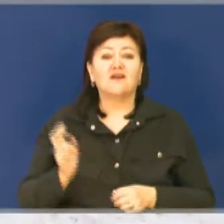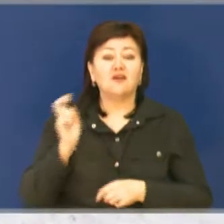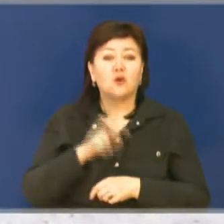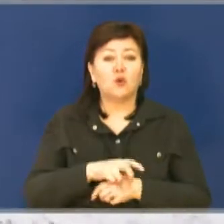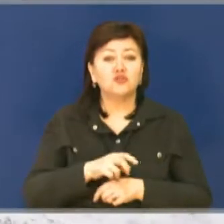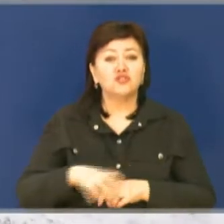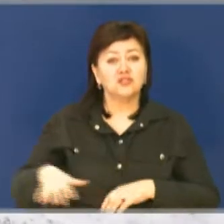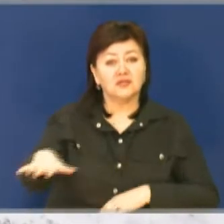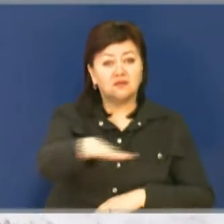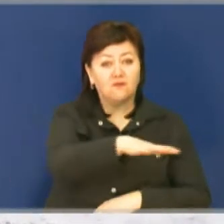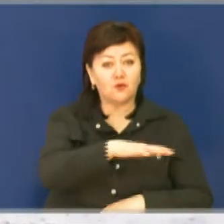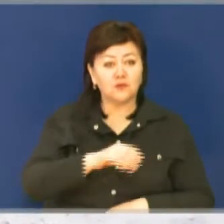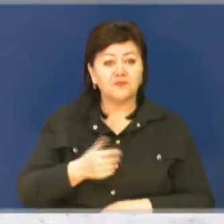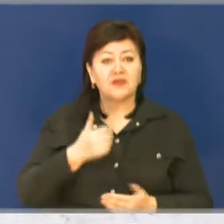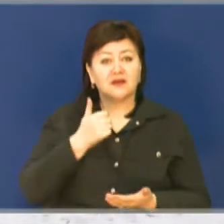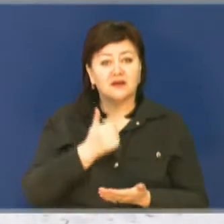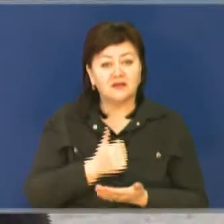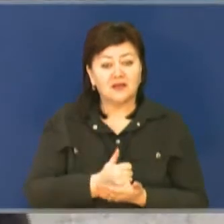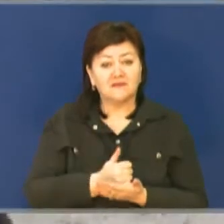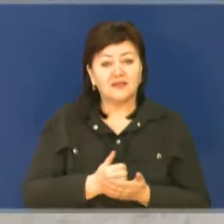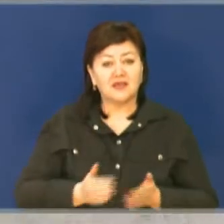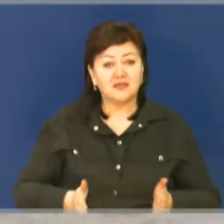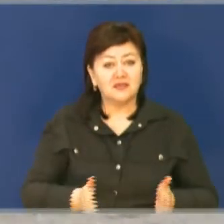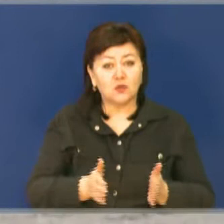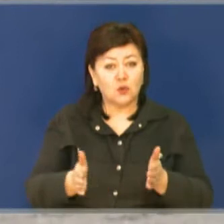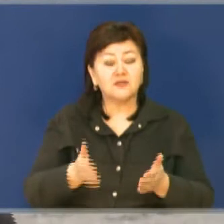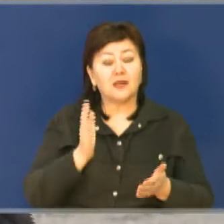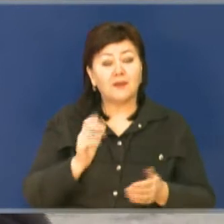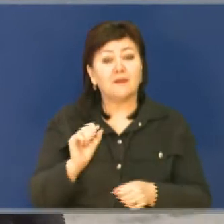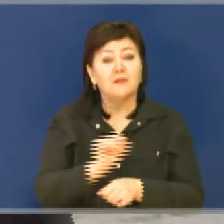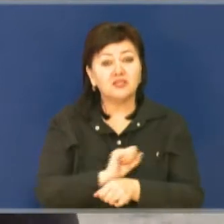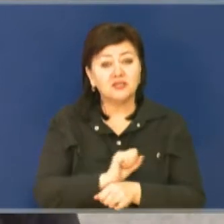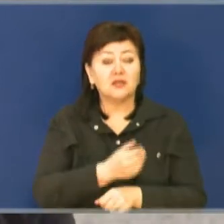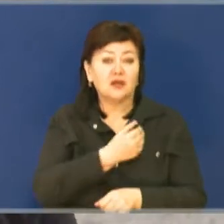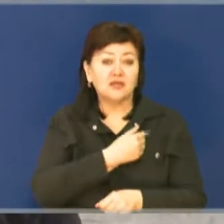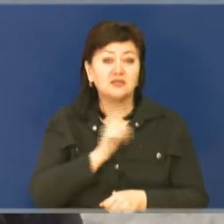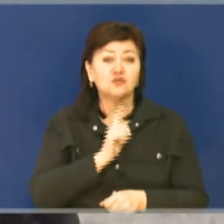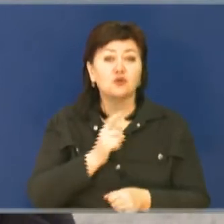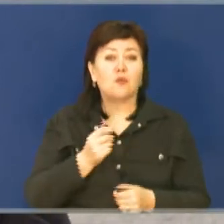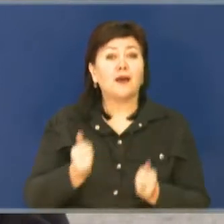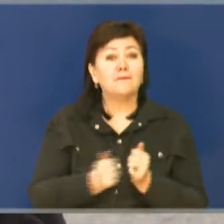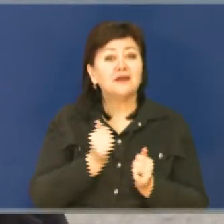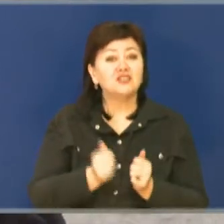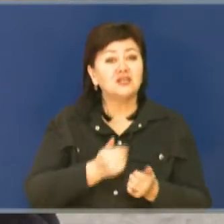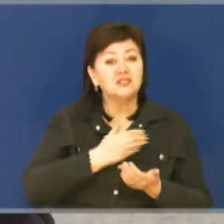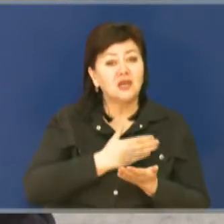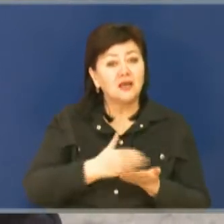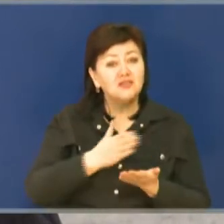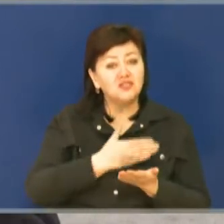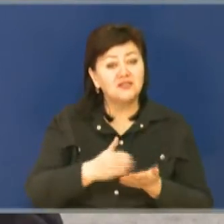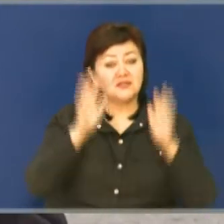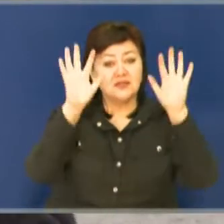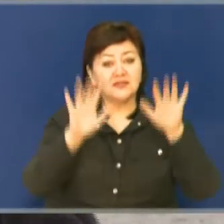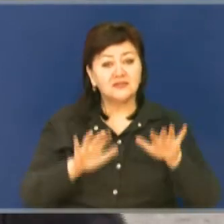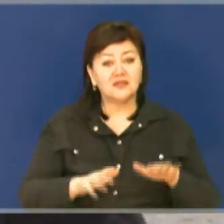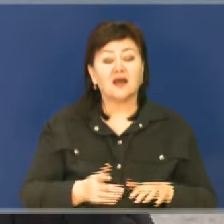убирают. Главные дороги-то ладно, тут машины ездят. Хотим, чтобы у нас убирались, почаще снег убирали, вот так, а не только